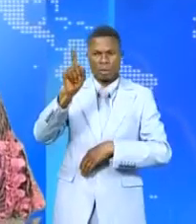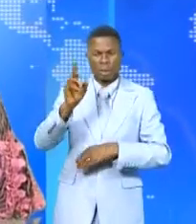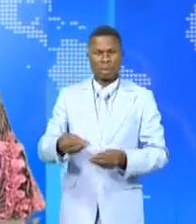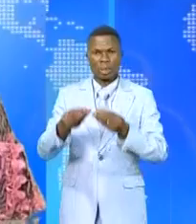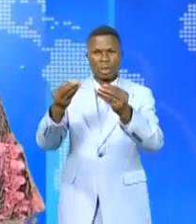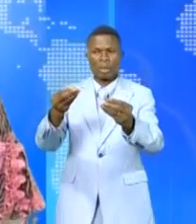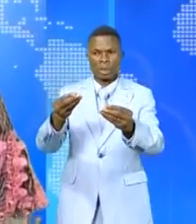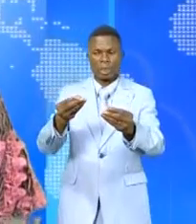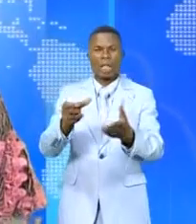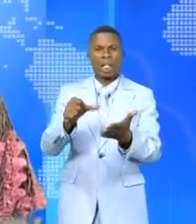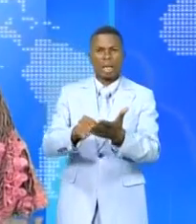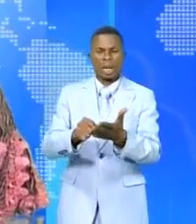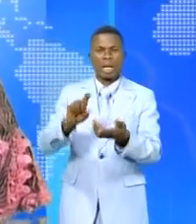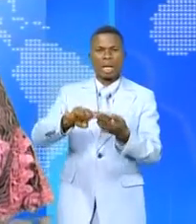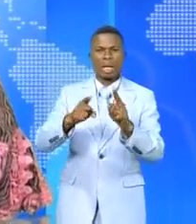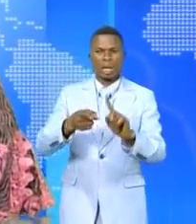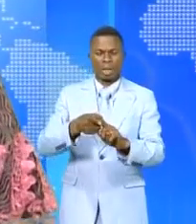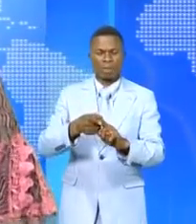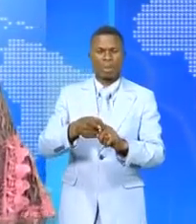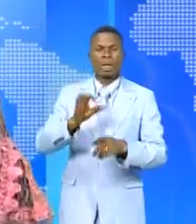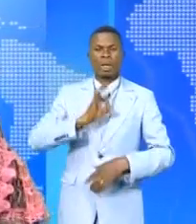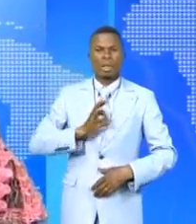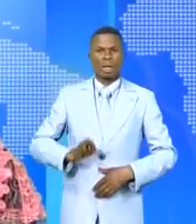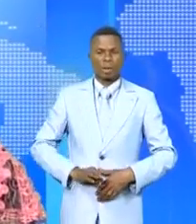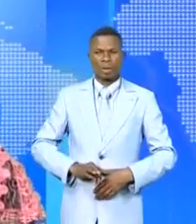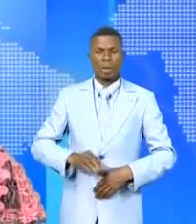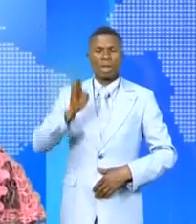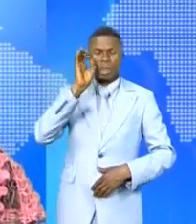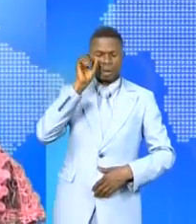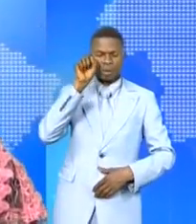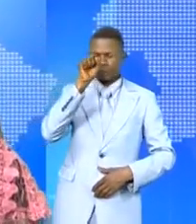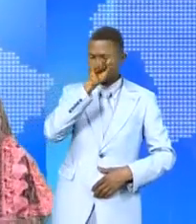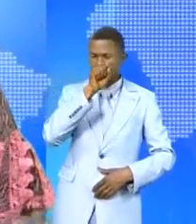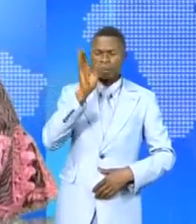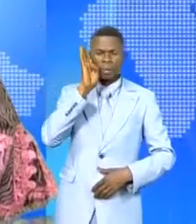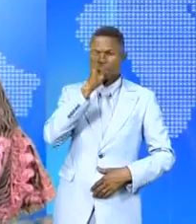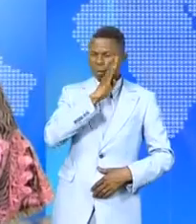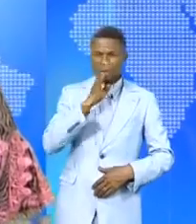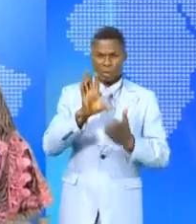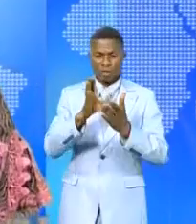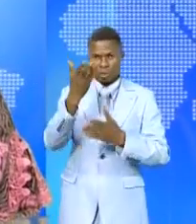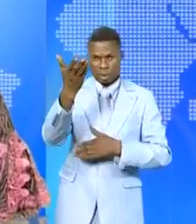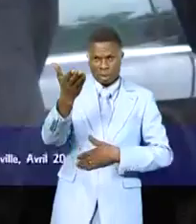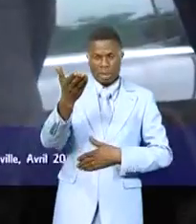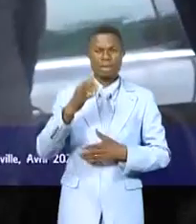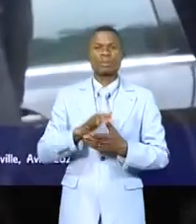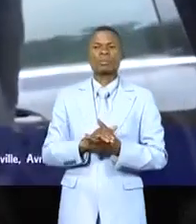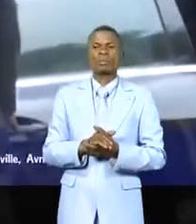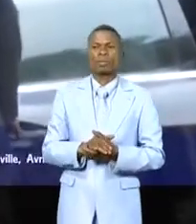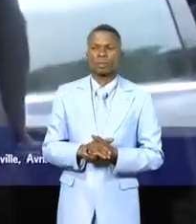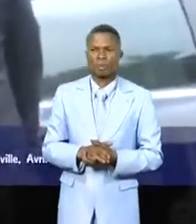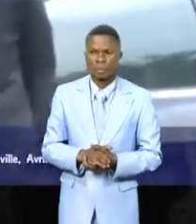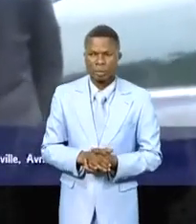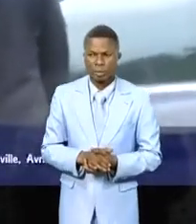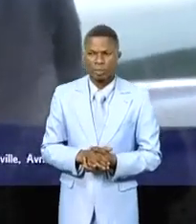remis une correspondance de son homologue de la RDC, Modeste Bahati Lukwebo. Sandra Nyangitabu pour les détails.